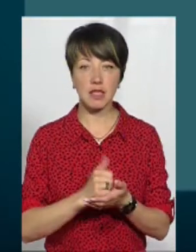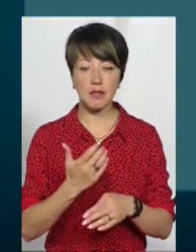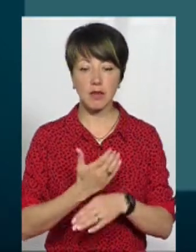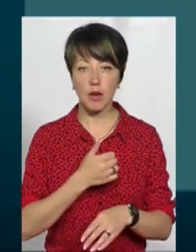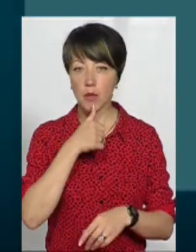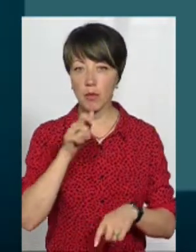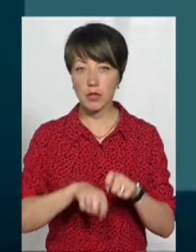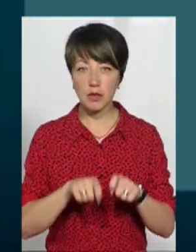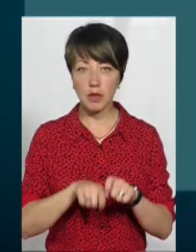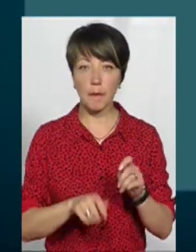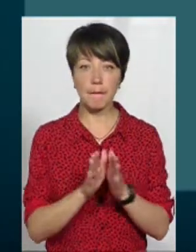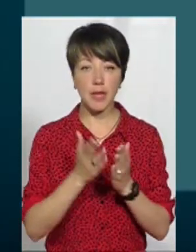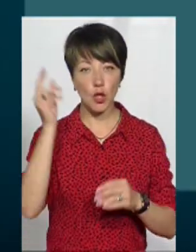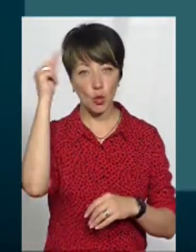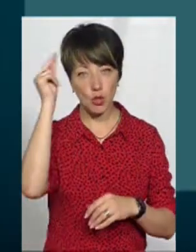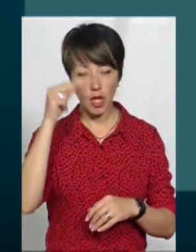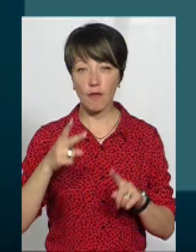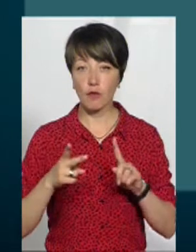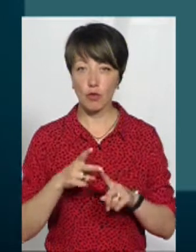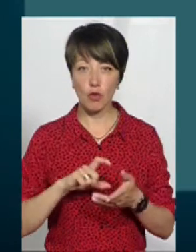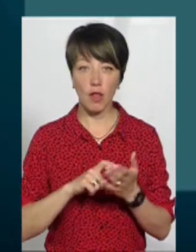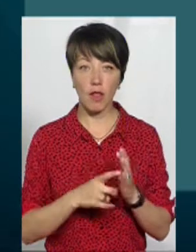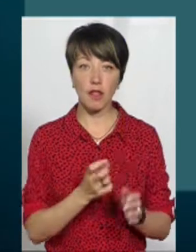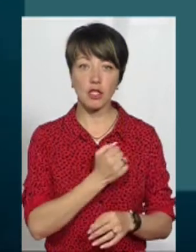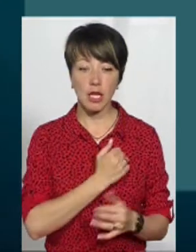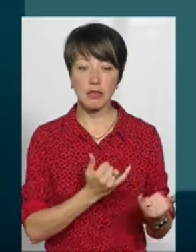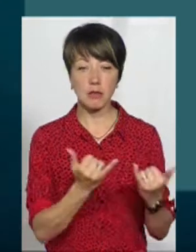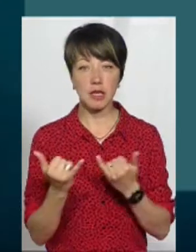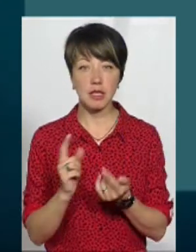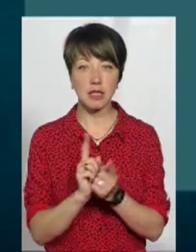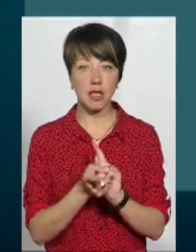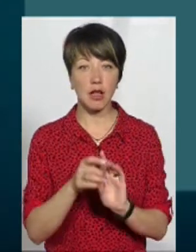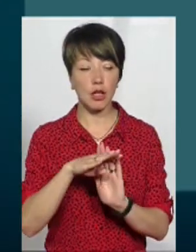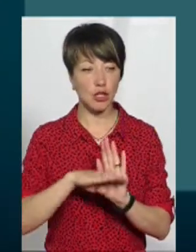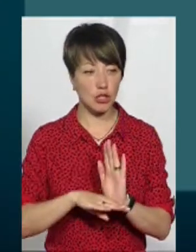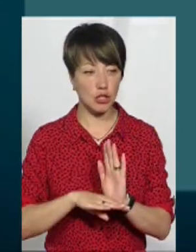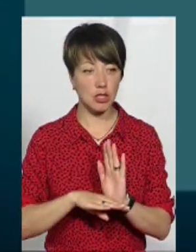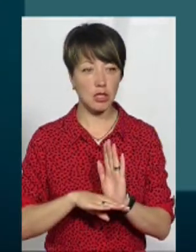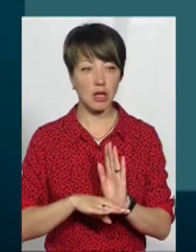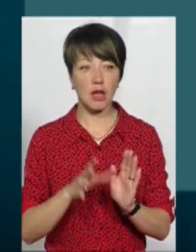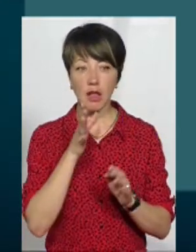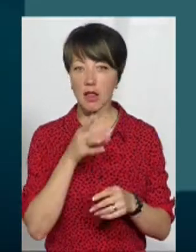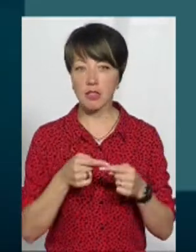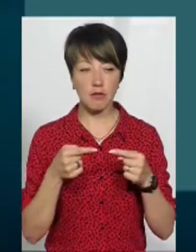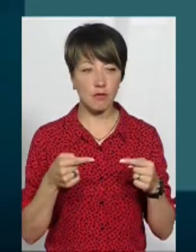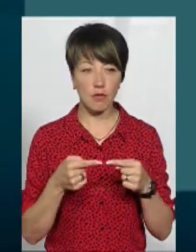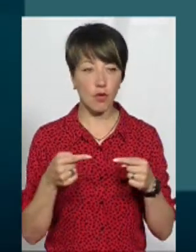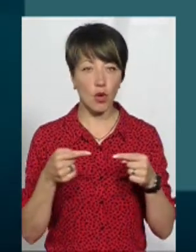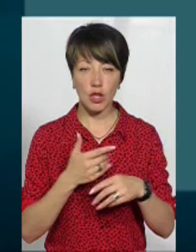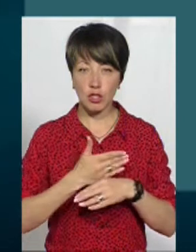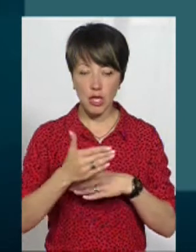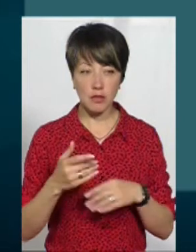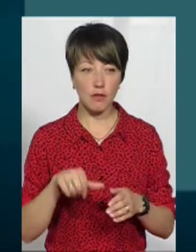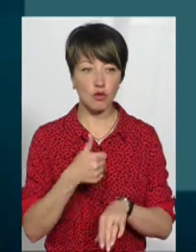апробації посібники, підручники. То у другому класі, на жаль, забезпечення стало гірше. Воно є не своєчасним і в основному